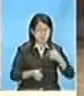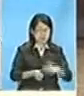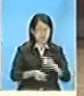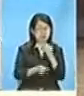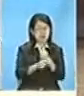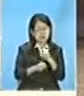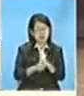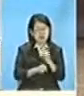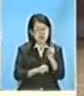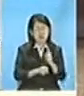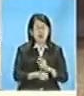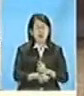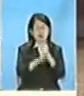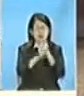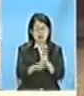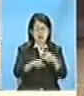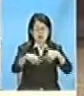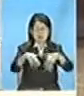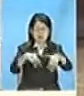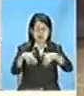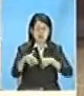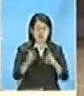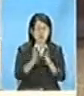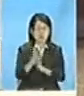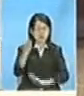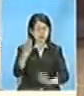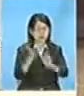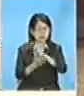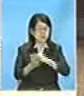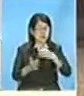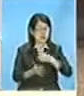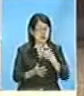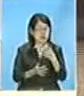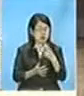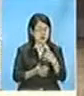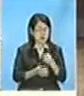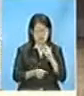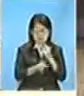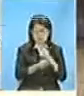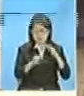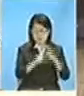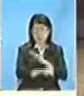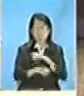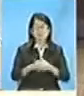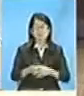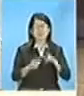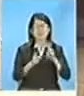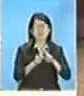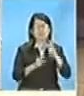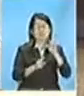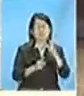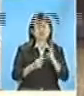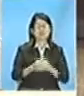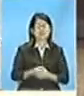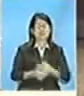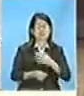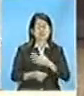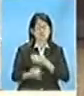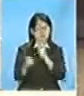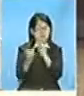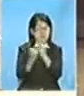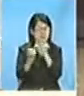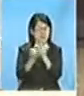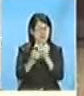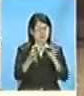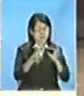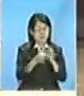การของประชาชนและคนในชาติอย่างเต็มความสามารถ ประการที่2ดิฉันถนัดงานด้านต่างประเ